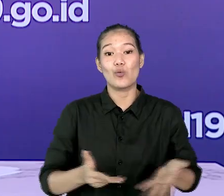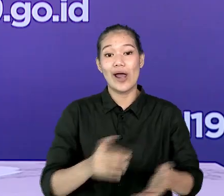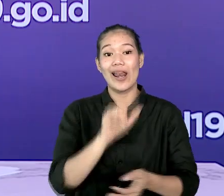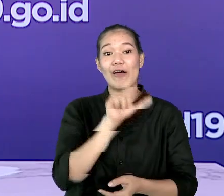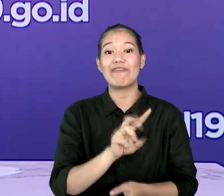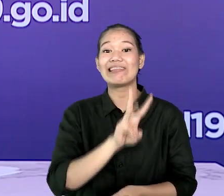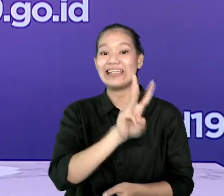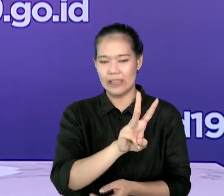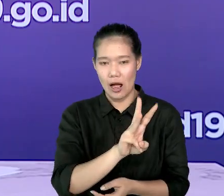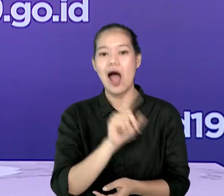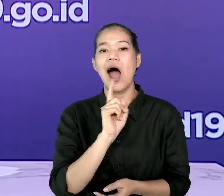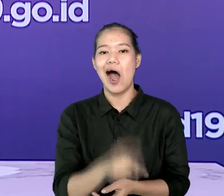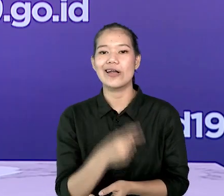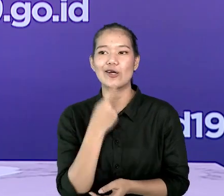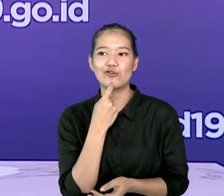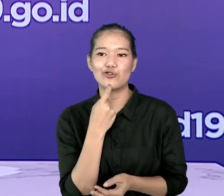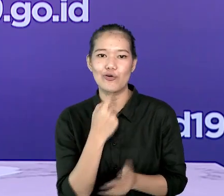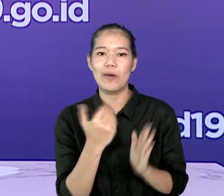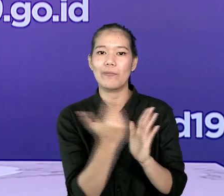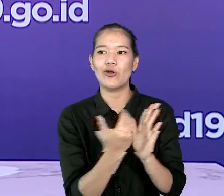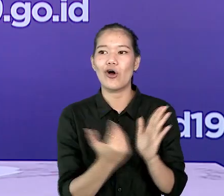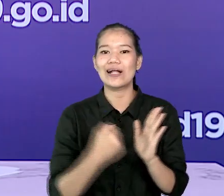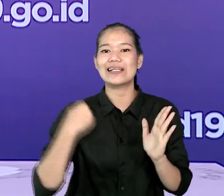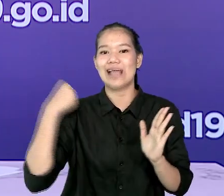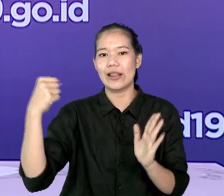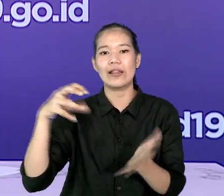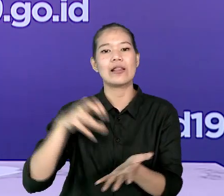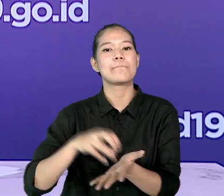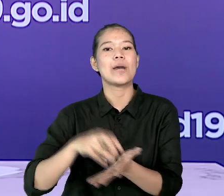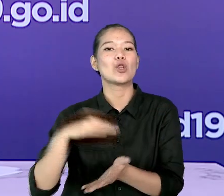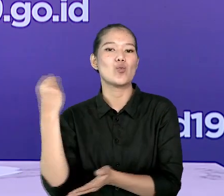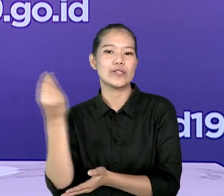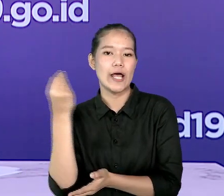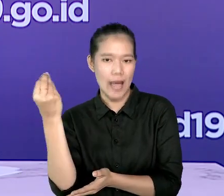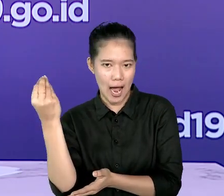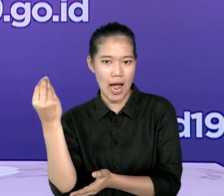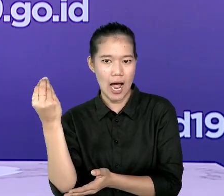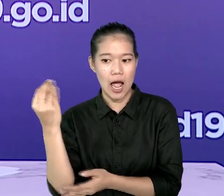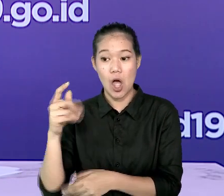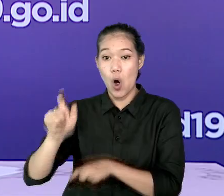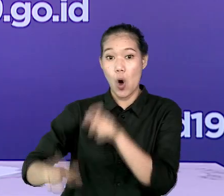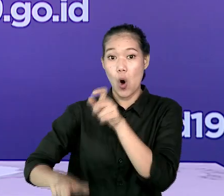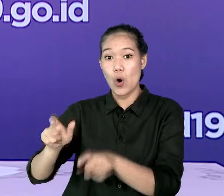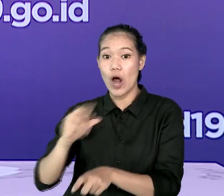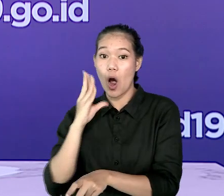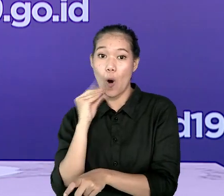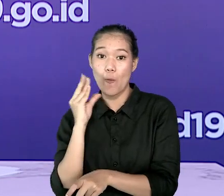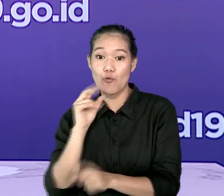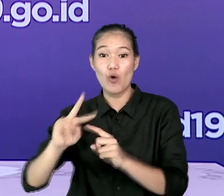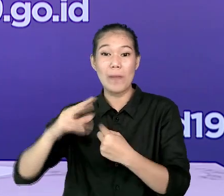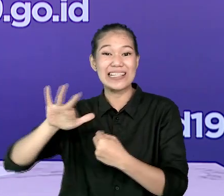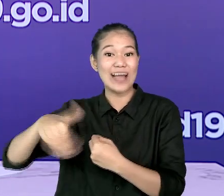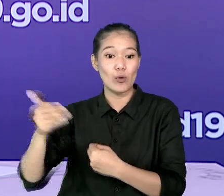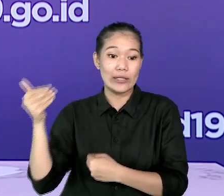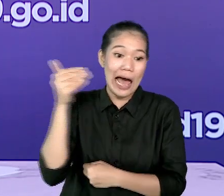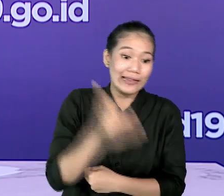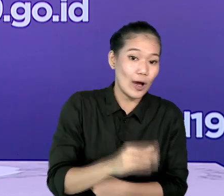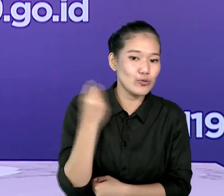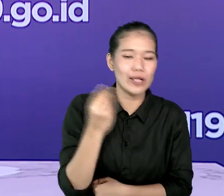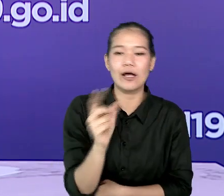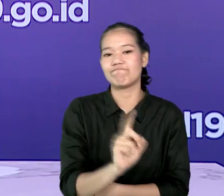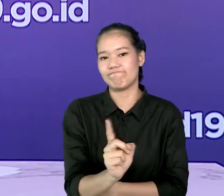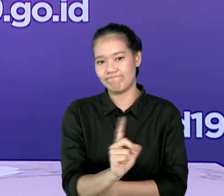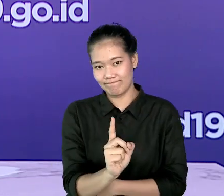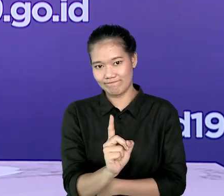akan dilakukan uji coba protokol kesehatan di tempat wisata dengan pengecualian pengunjung di bawah usia 12 tahun,